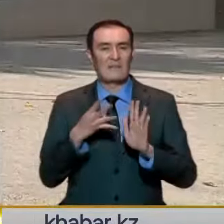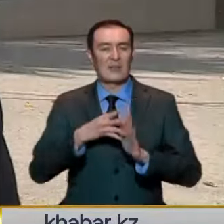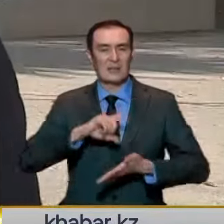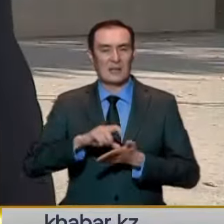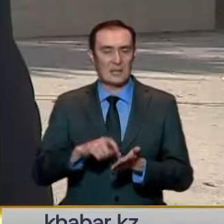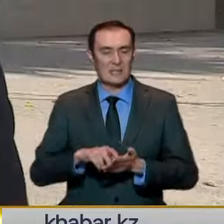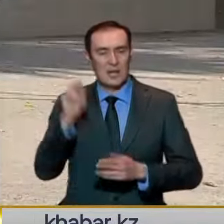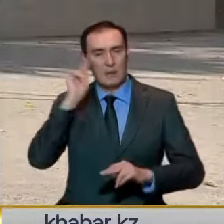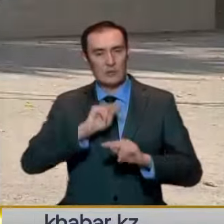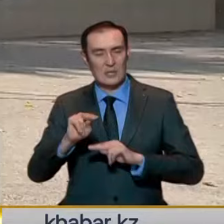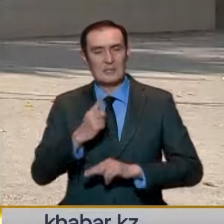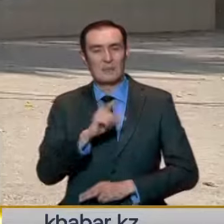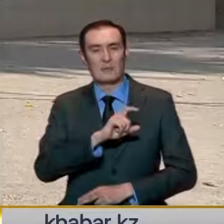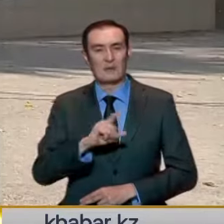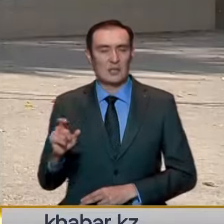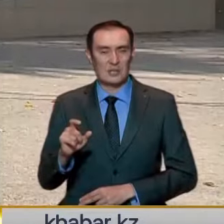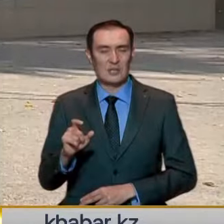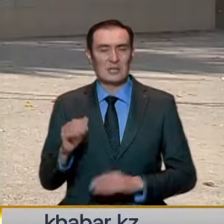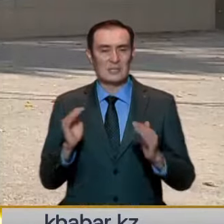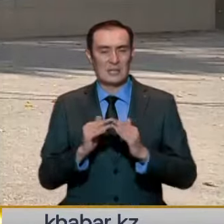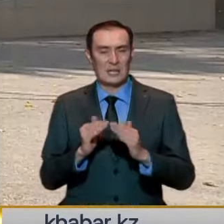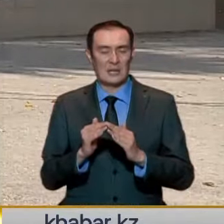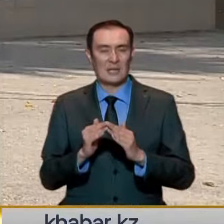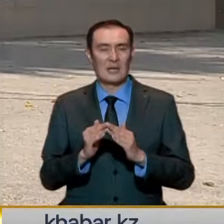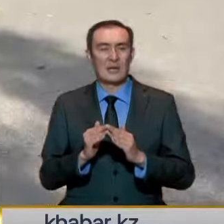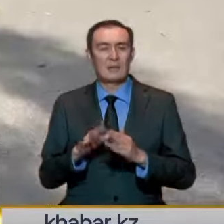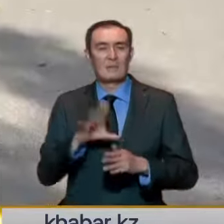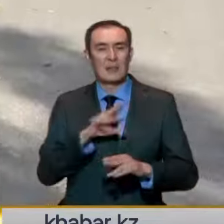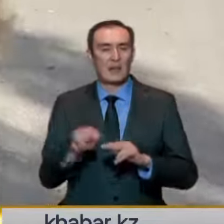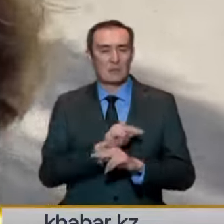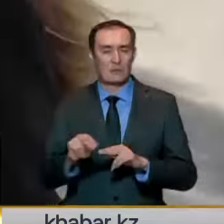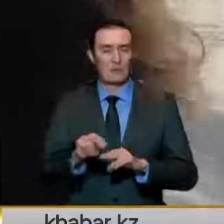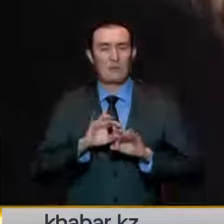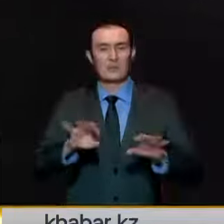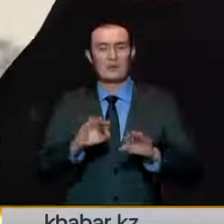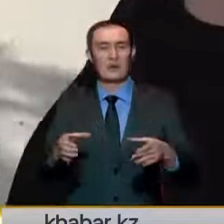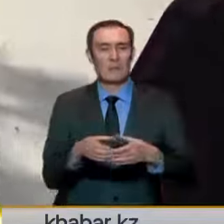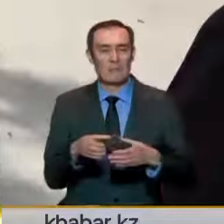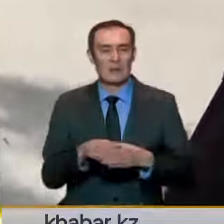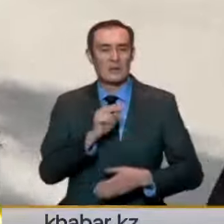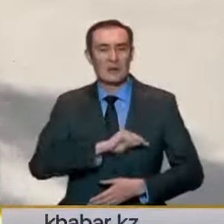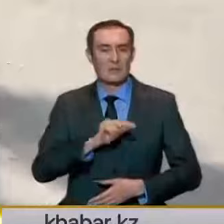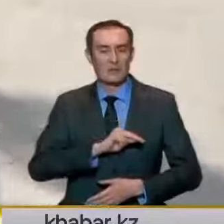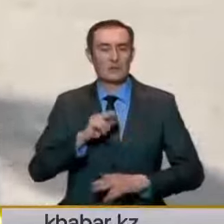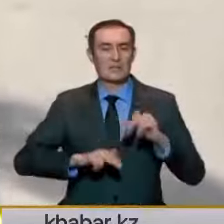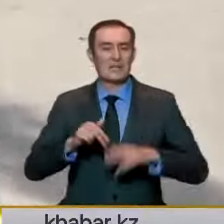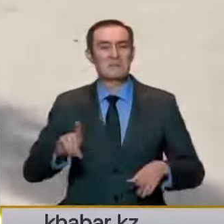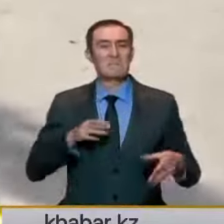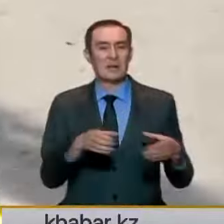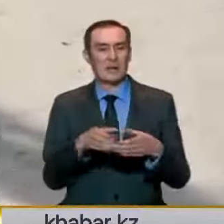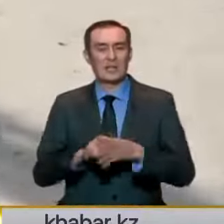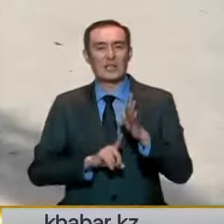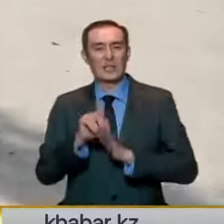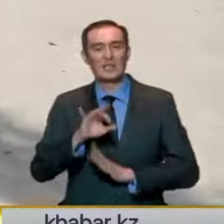классы обучались на первом этаже данного здания, где уже прошел ремонт. По словам подрядчика, работу на объекте строительные бригады